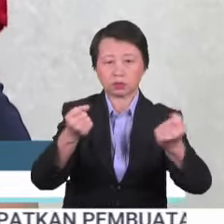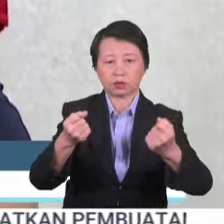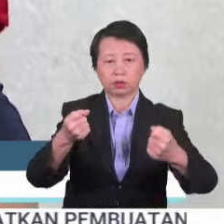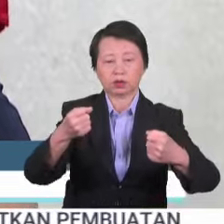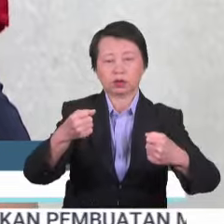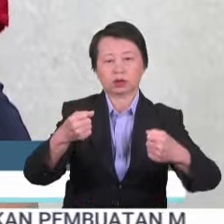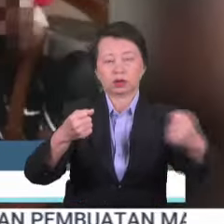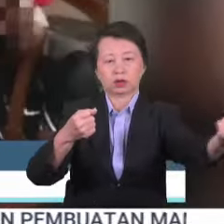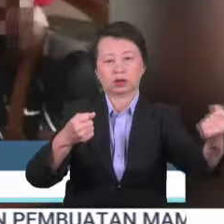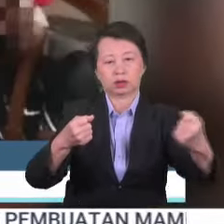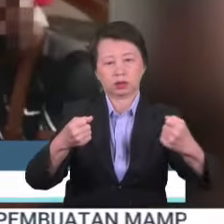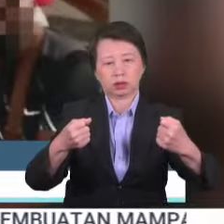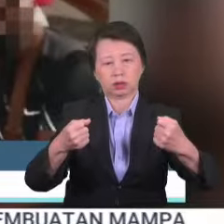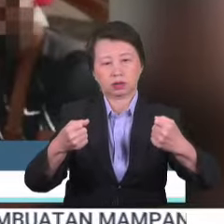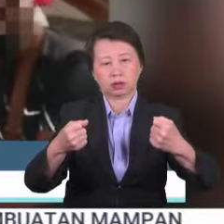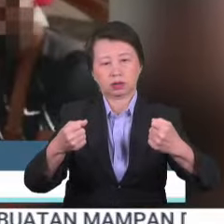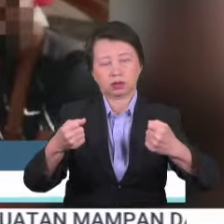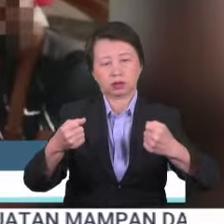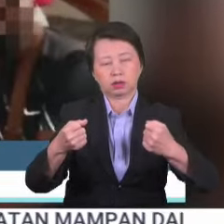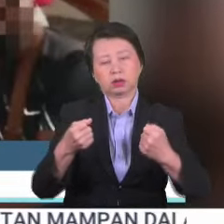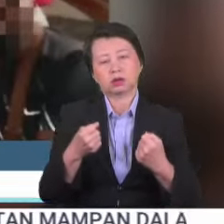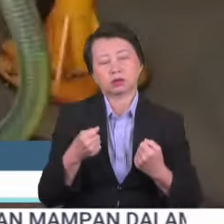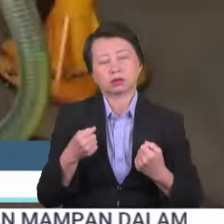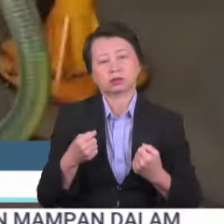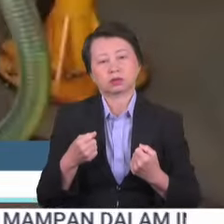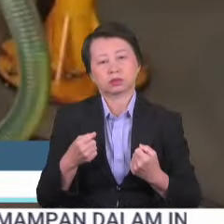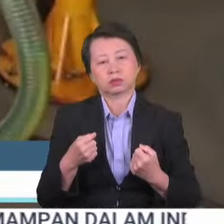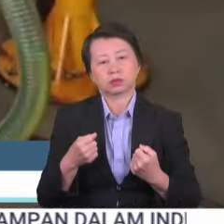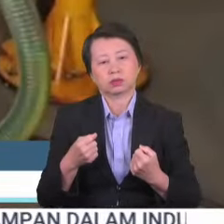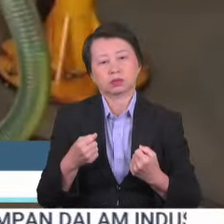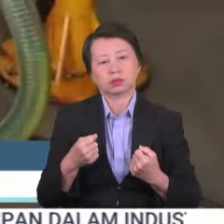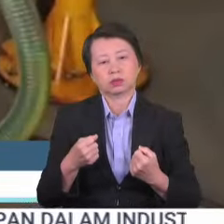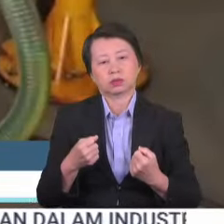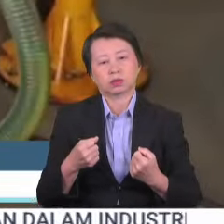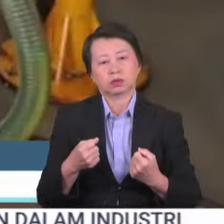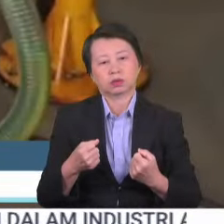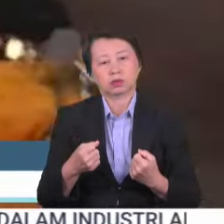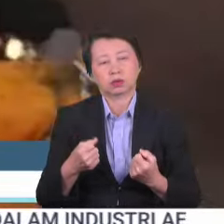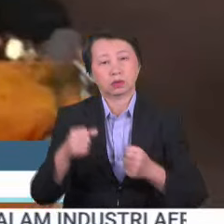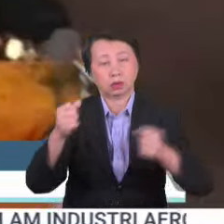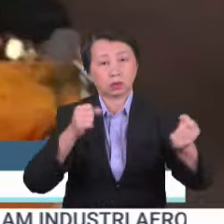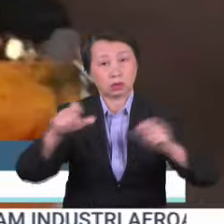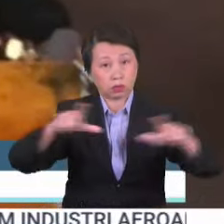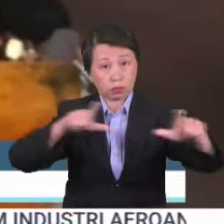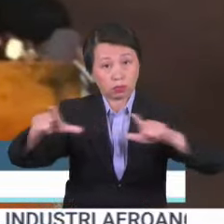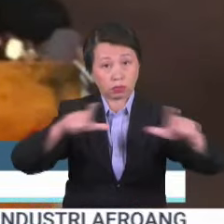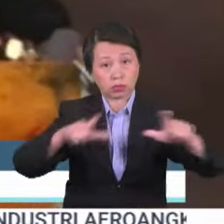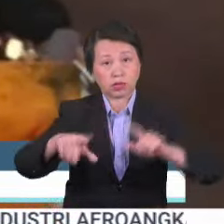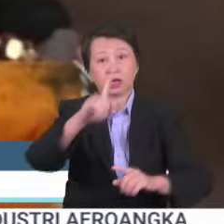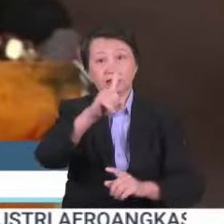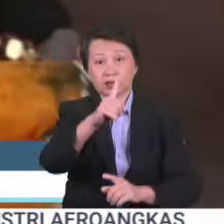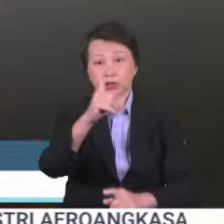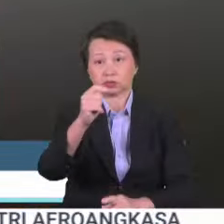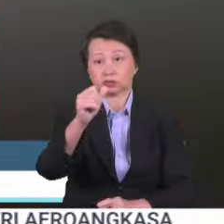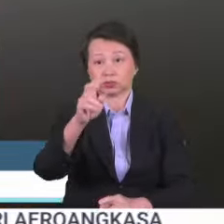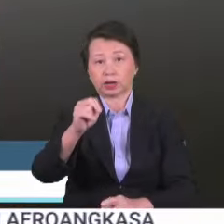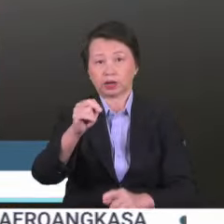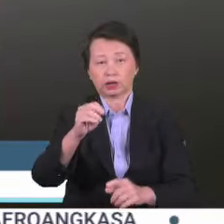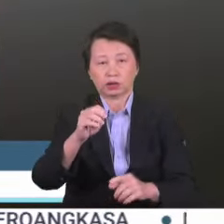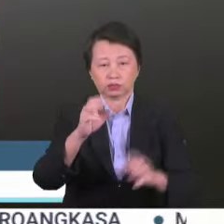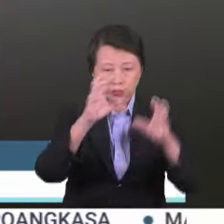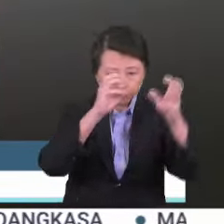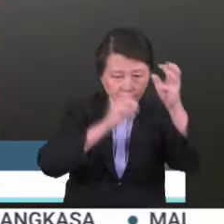motor lori yang keberatan dalam satu tan yang telah diubah